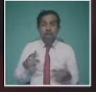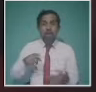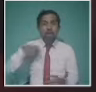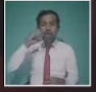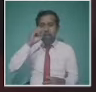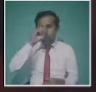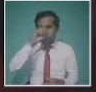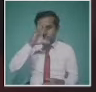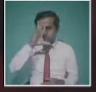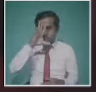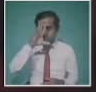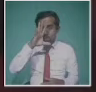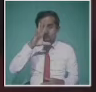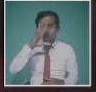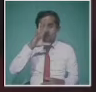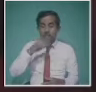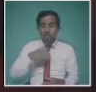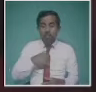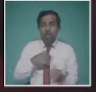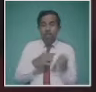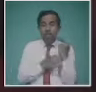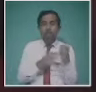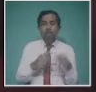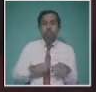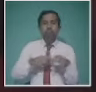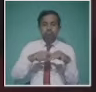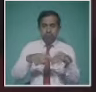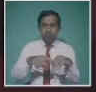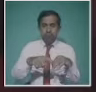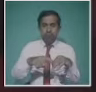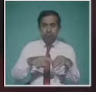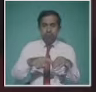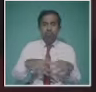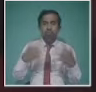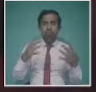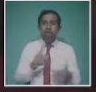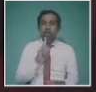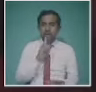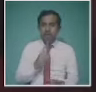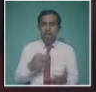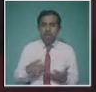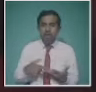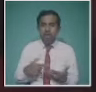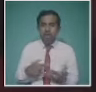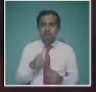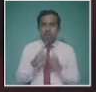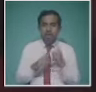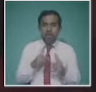උදේ මම මේ සම්බන්ධව විශේෂයෙන් වරප්‍රසාද ප්‍රශ්නයක් යොමු කරලා මට ගොඩක් දේවල් කියන්න තියෙනවා ඒ